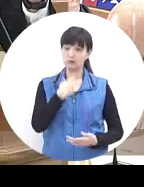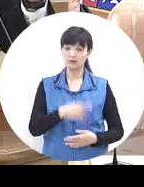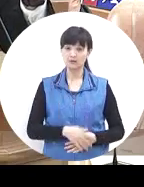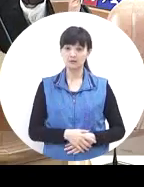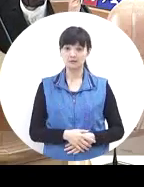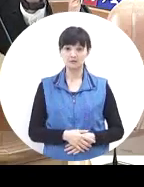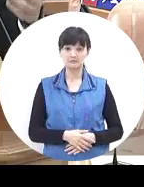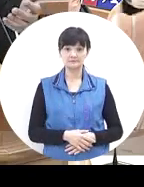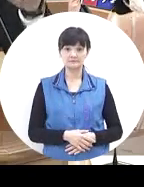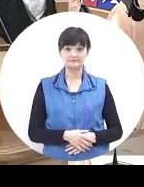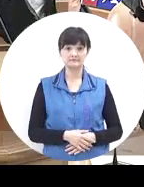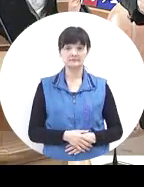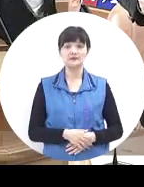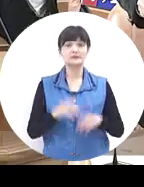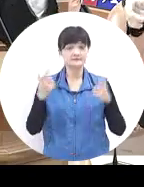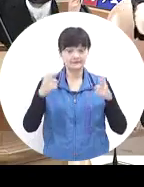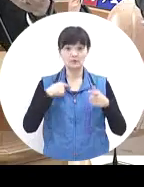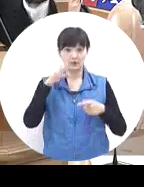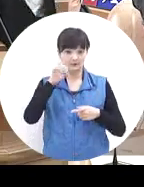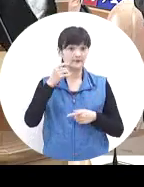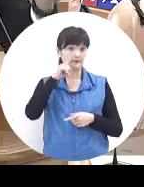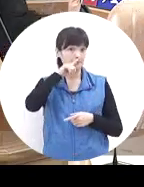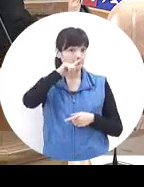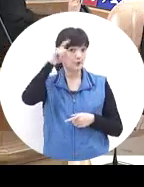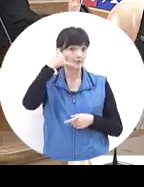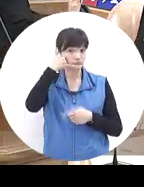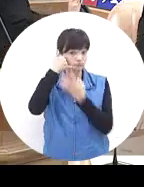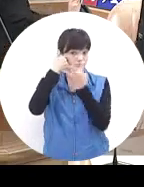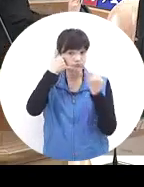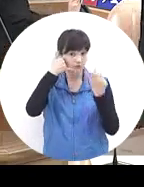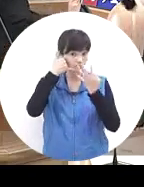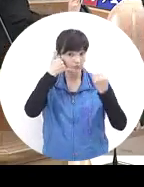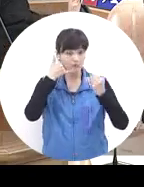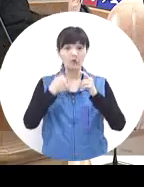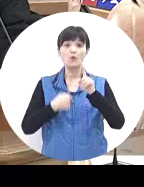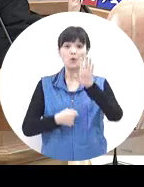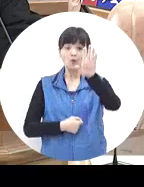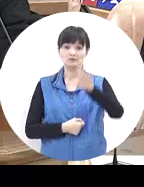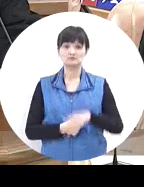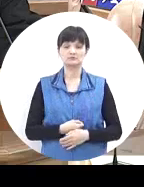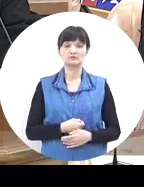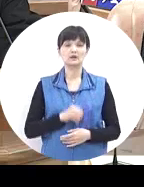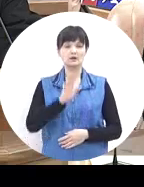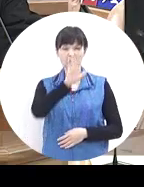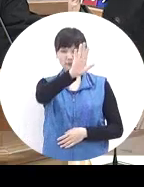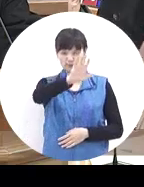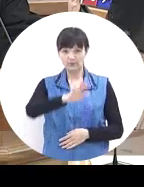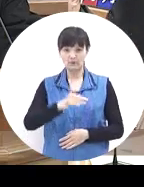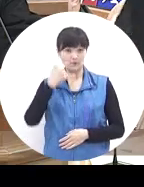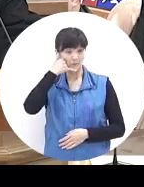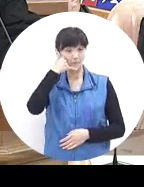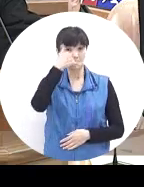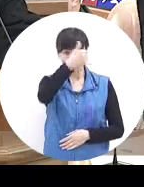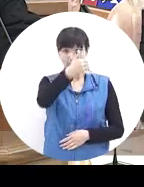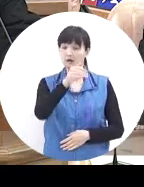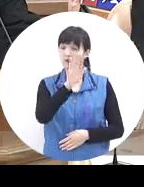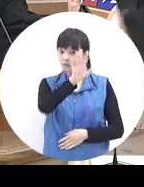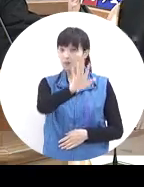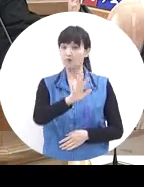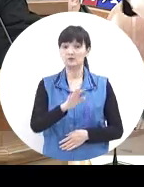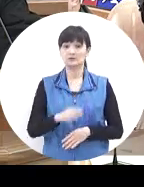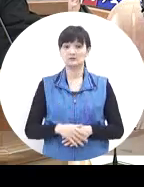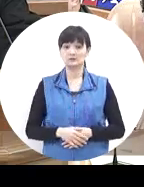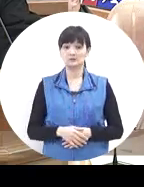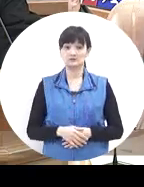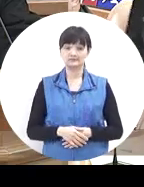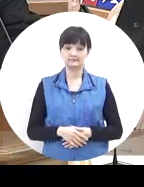他相信你。 专线， 大家伸出电话吧。 对，专线，然后 专线电话也打过。专线电话打过去，你今天拿我六十分钟，我就播